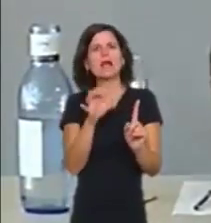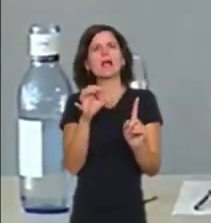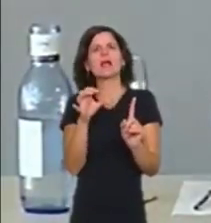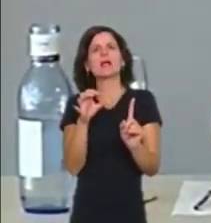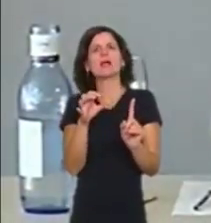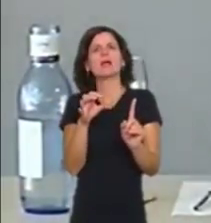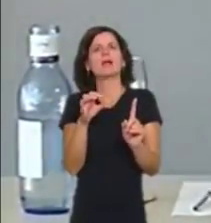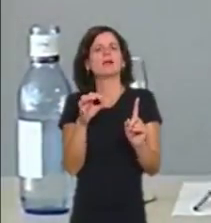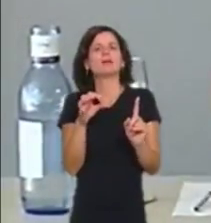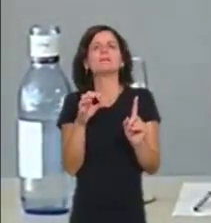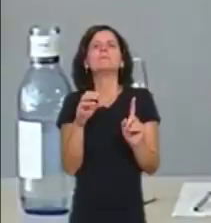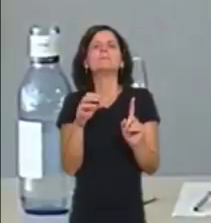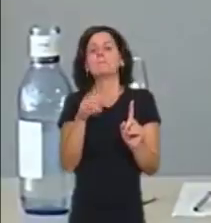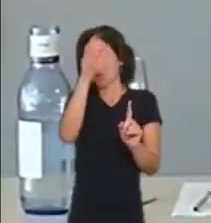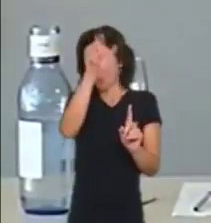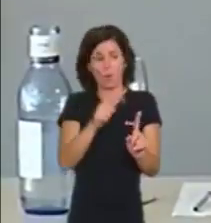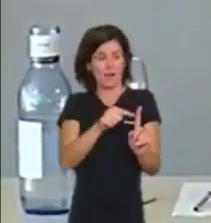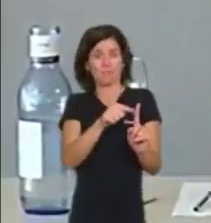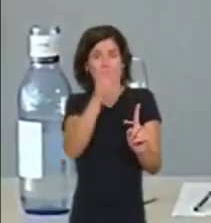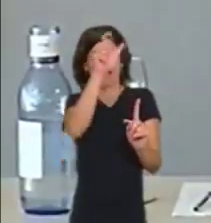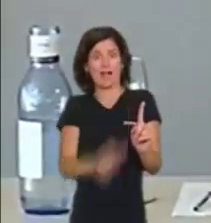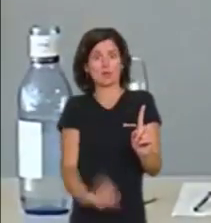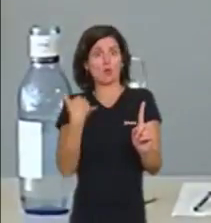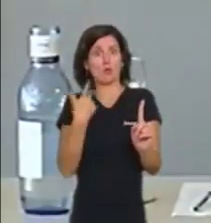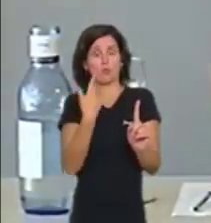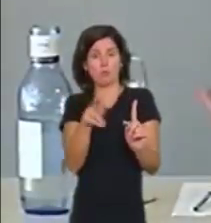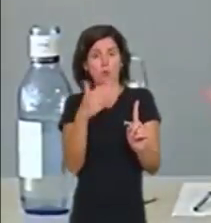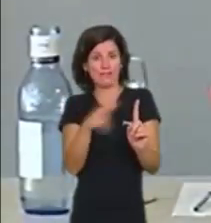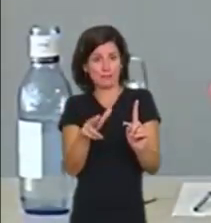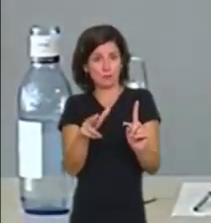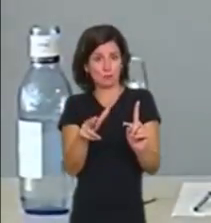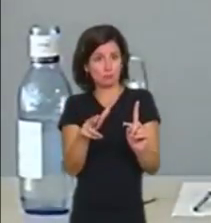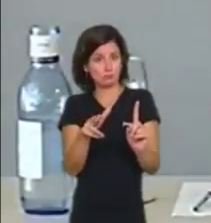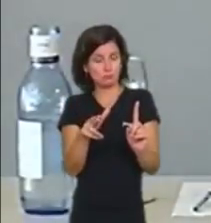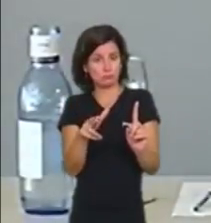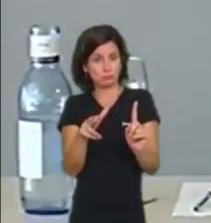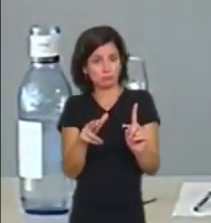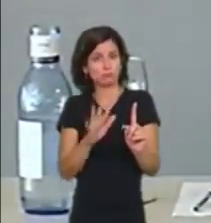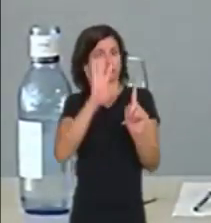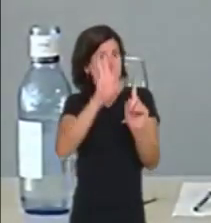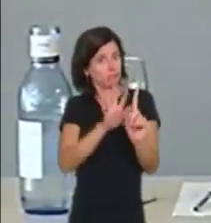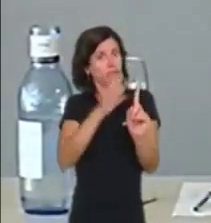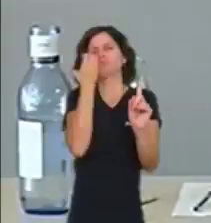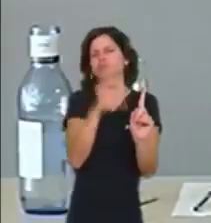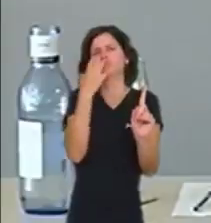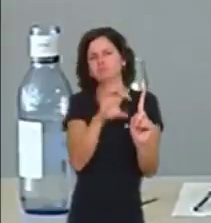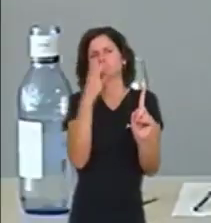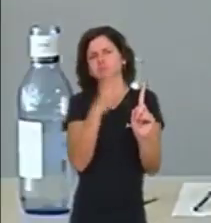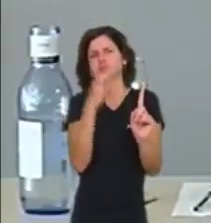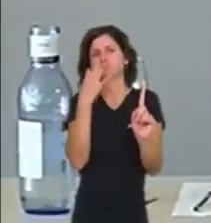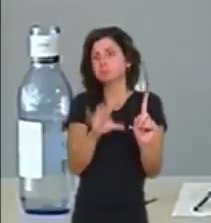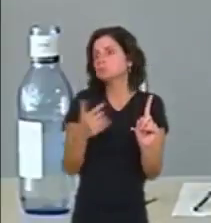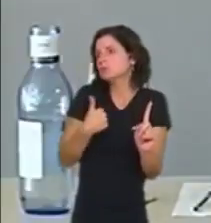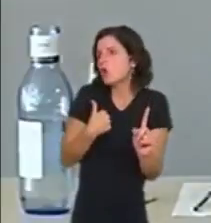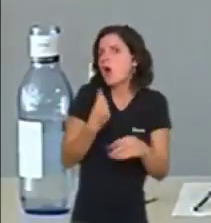cridant consignes davant d'un càrrec polític, se'ls atén, per lo menos jo és el que faig, no ho fan tots, jo és el que faig, se'ls atén,